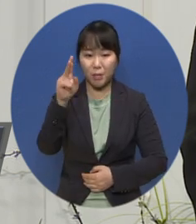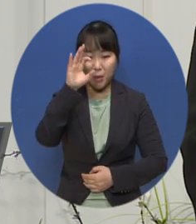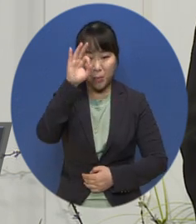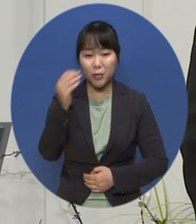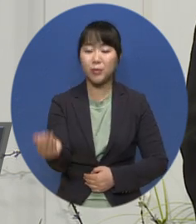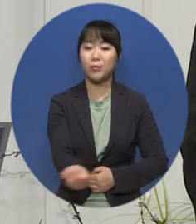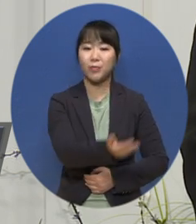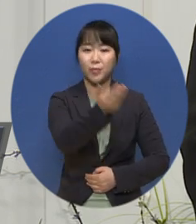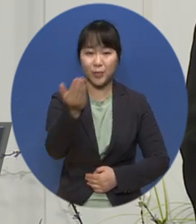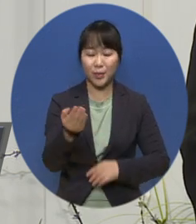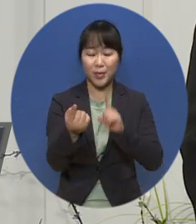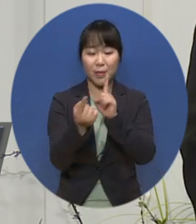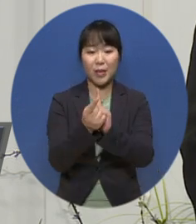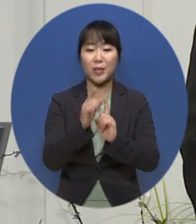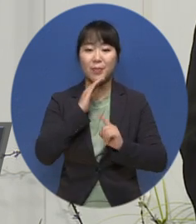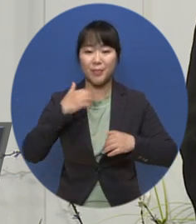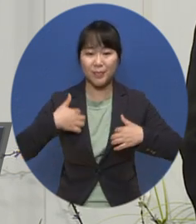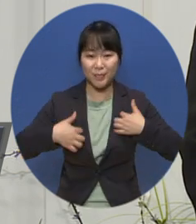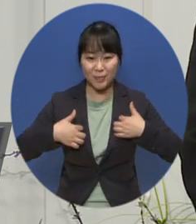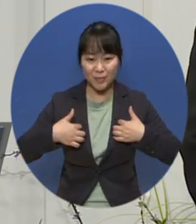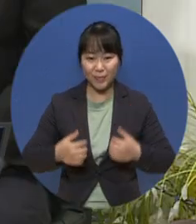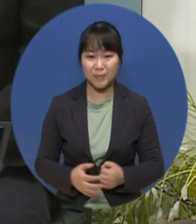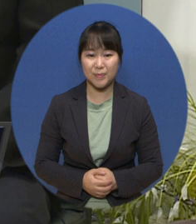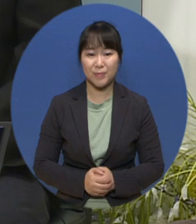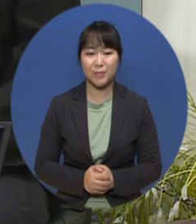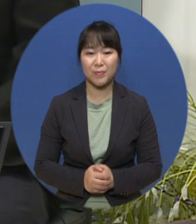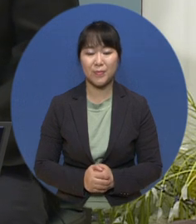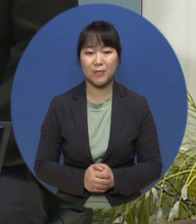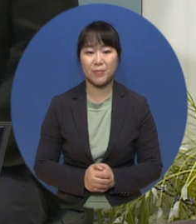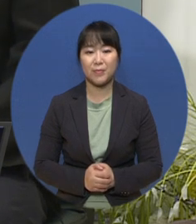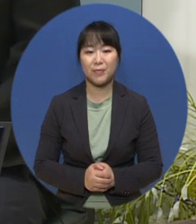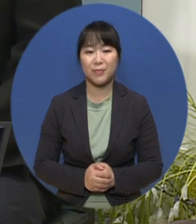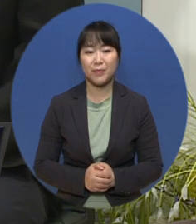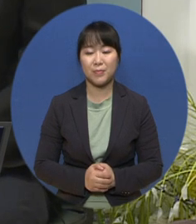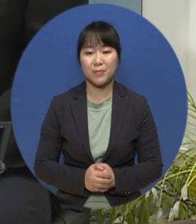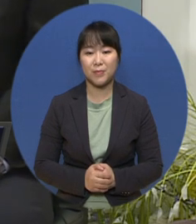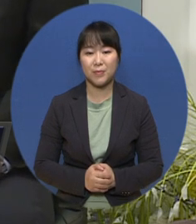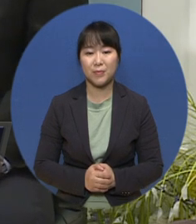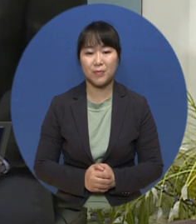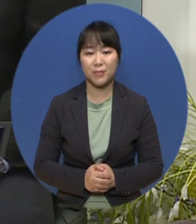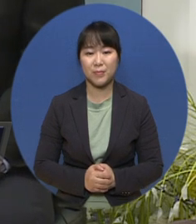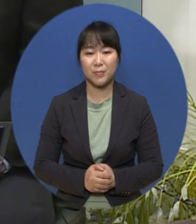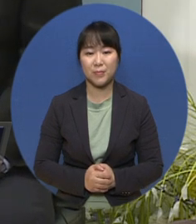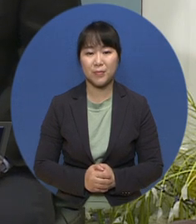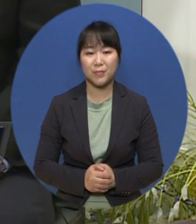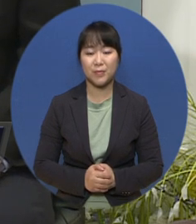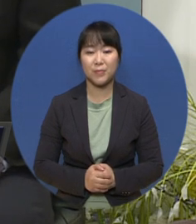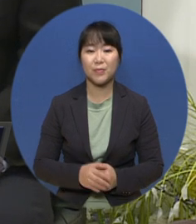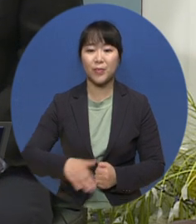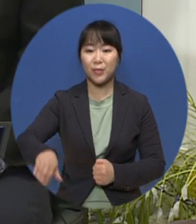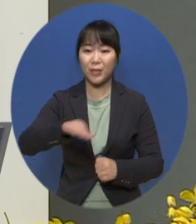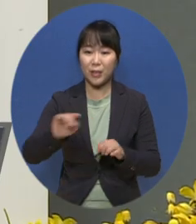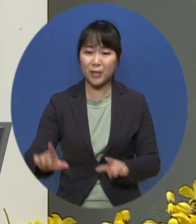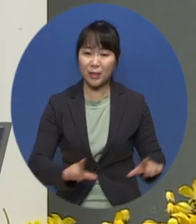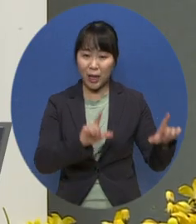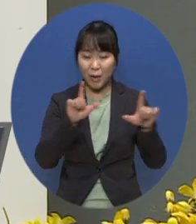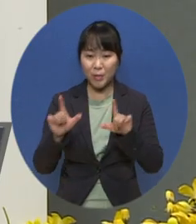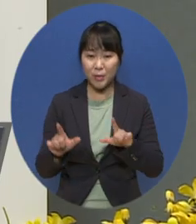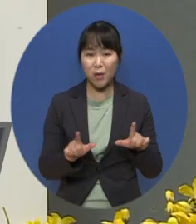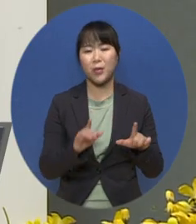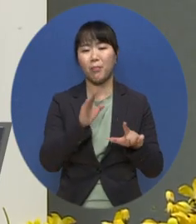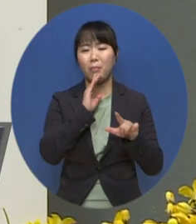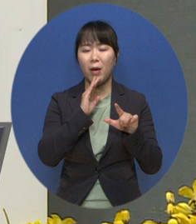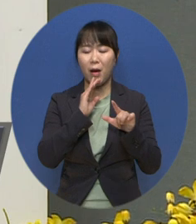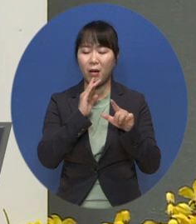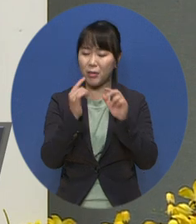시청자 분들을 만나게 되어서 반갑습니다 4 에 우리는 살아가면서 많은 사람을